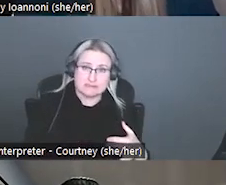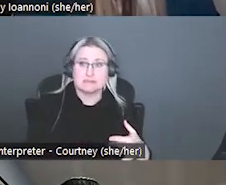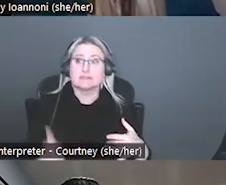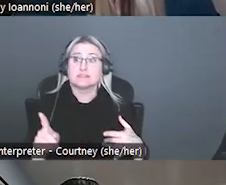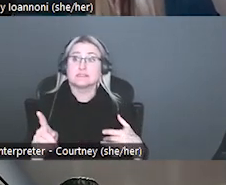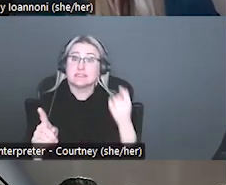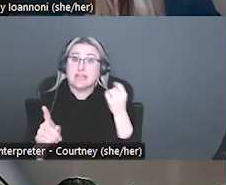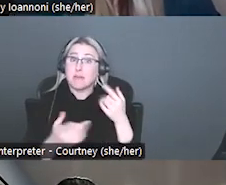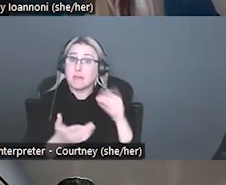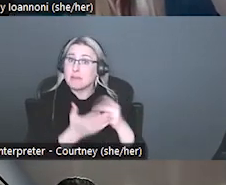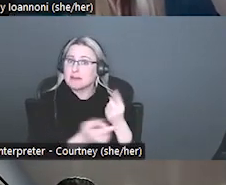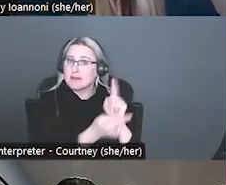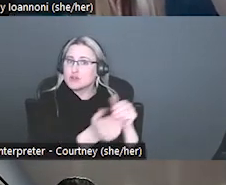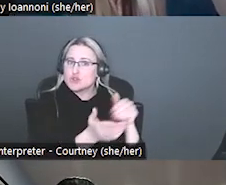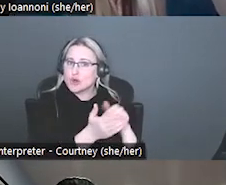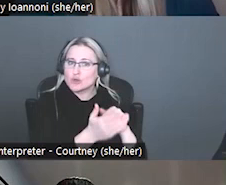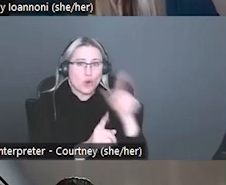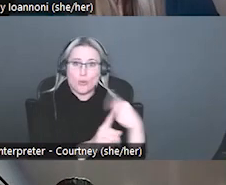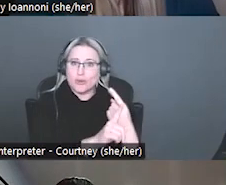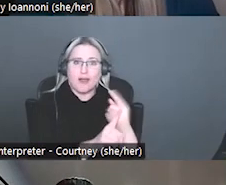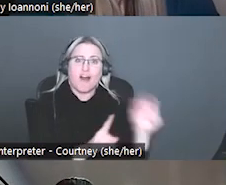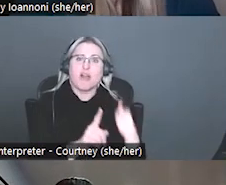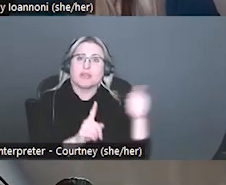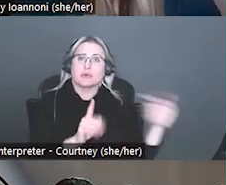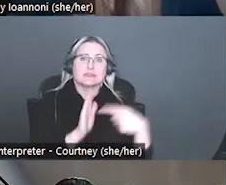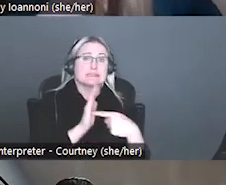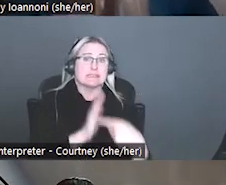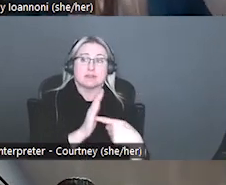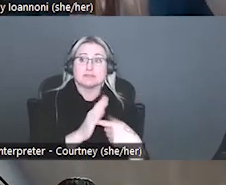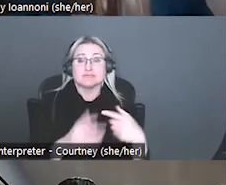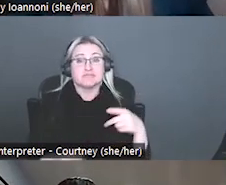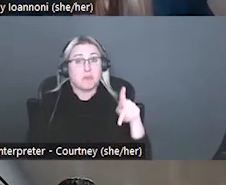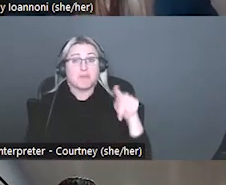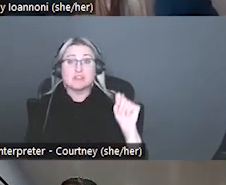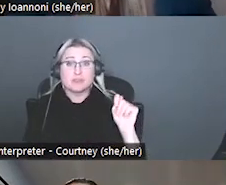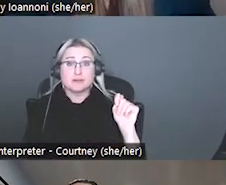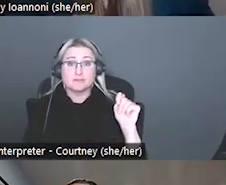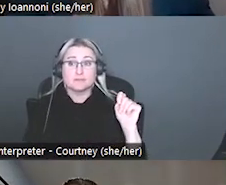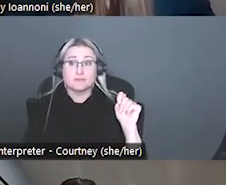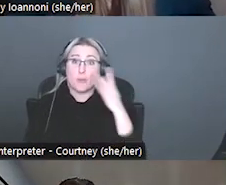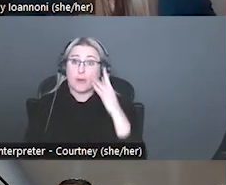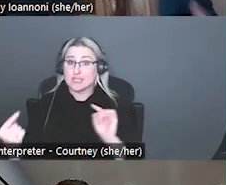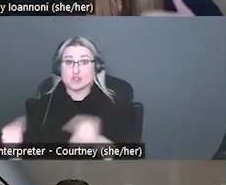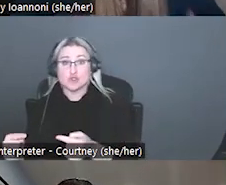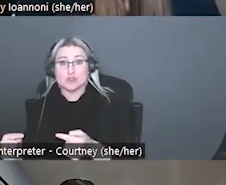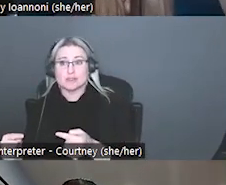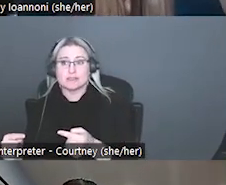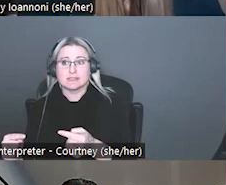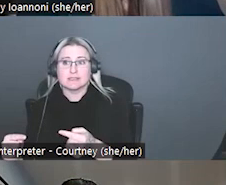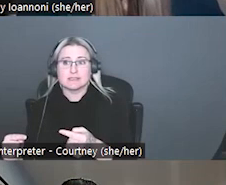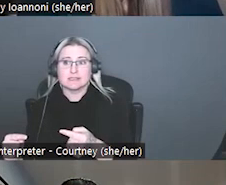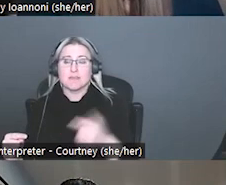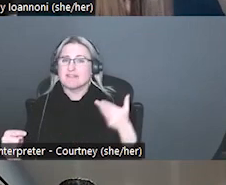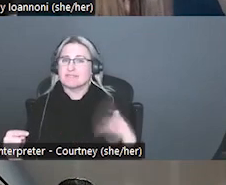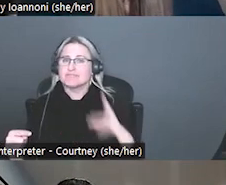difficultés donc de santé, des difficultés donc de toutes sortes. Donc, et